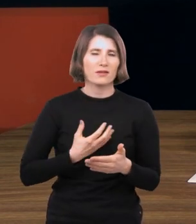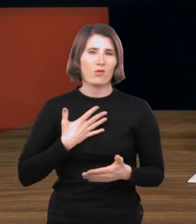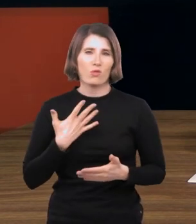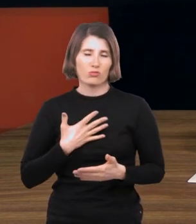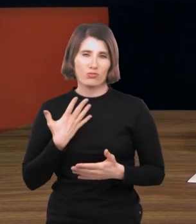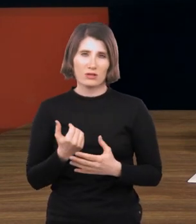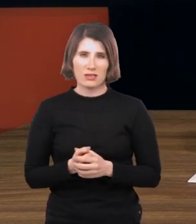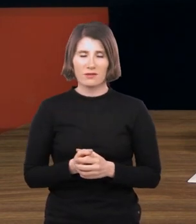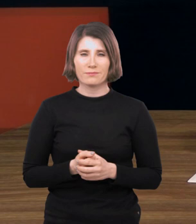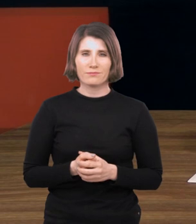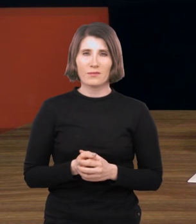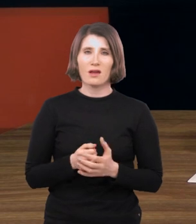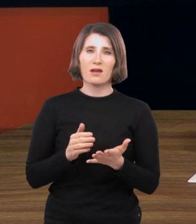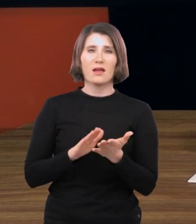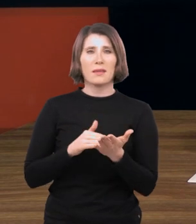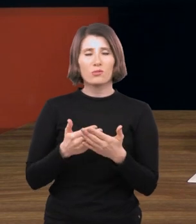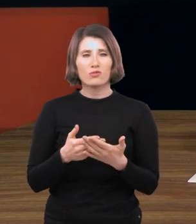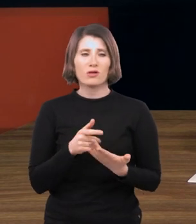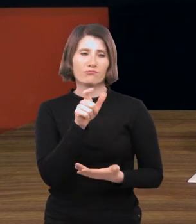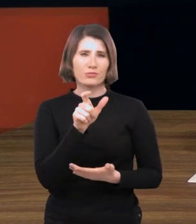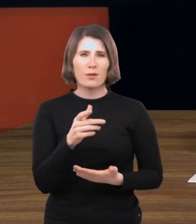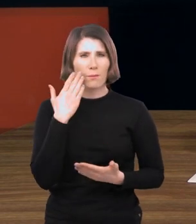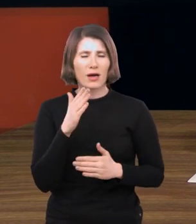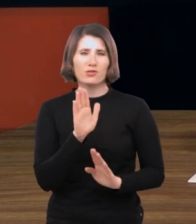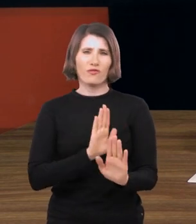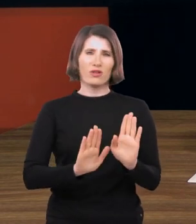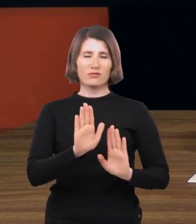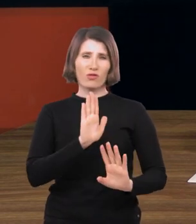symptomy. Począwszy od tych bardzo wycofanych,